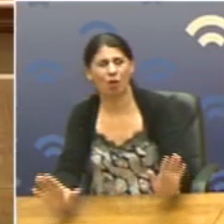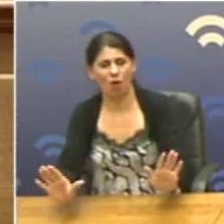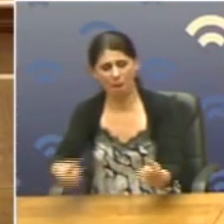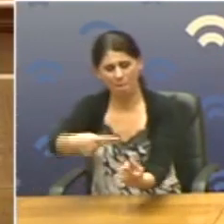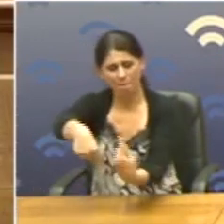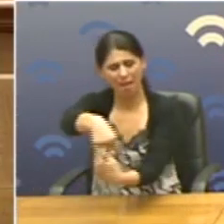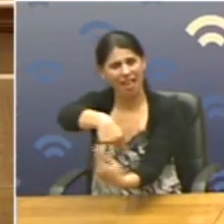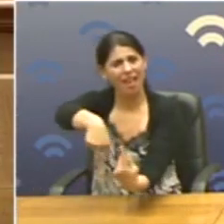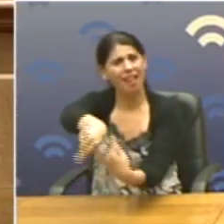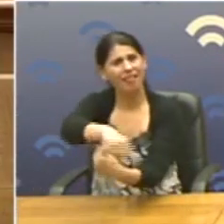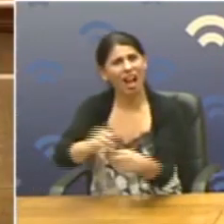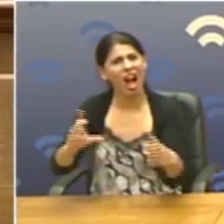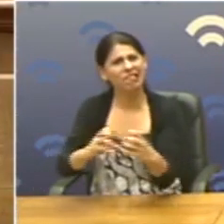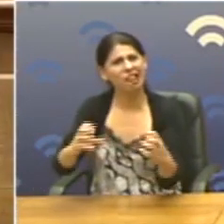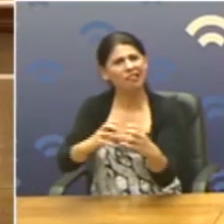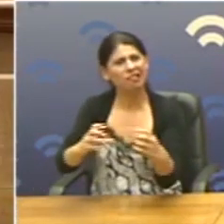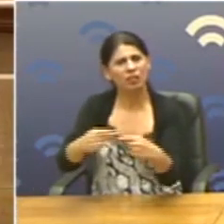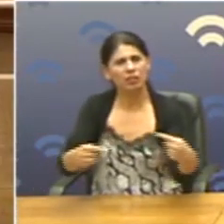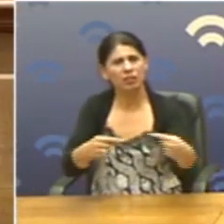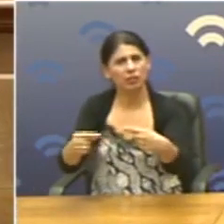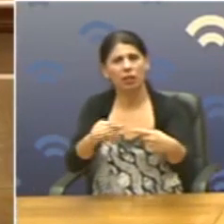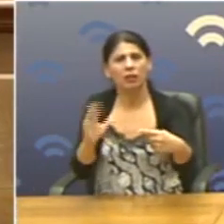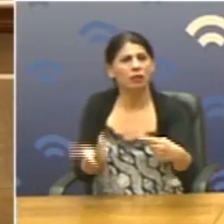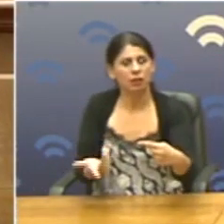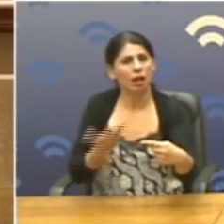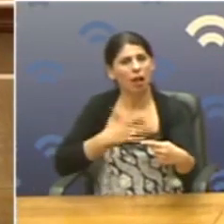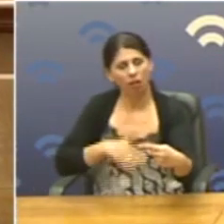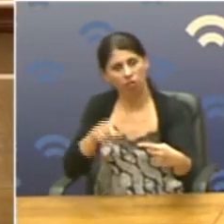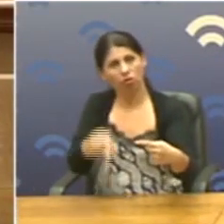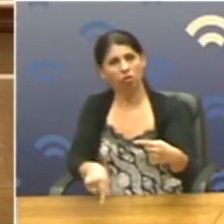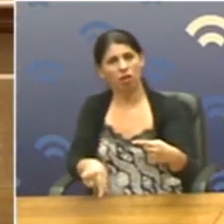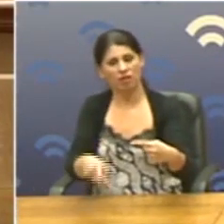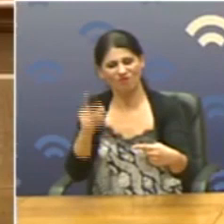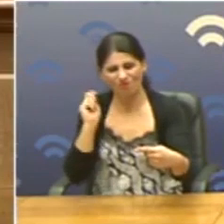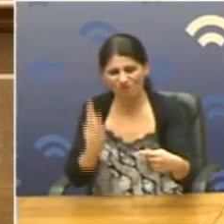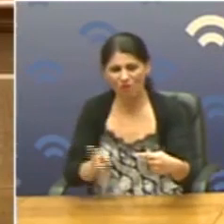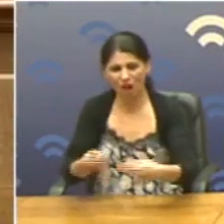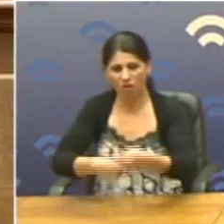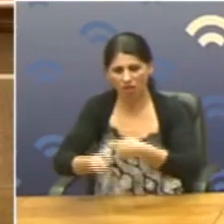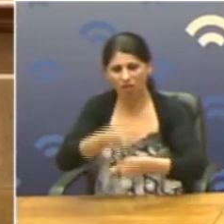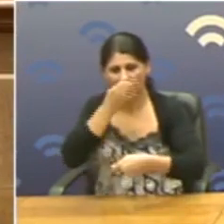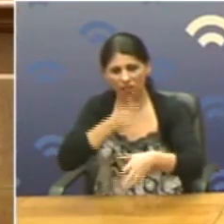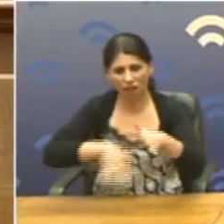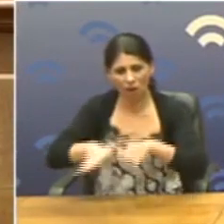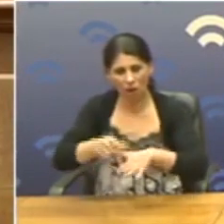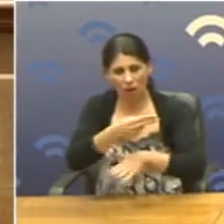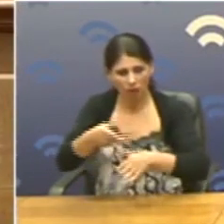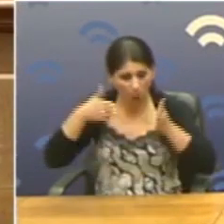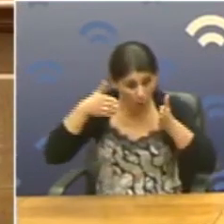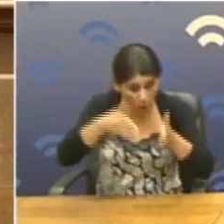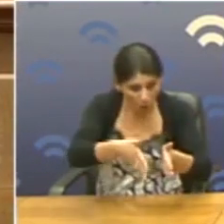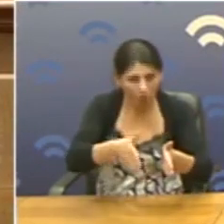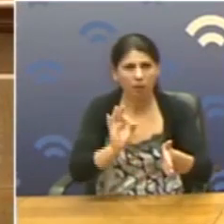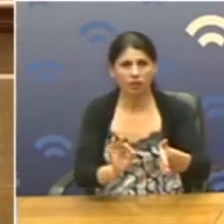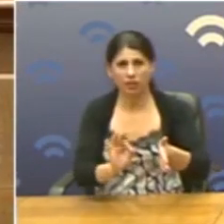σας αντιπαράθεση να πηγαίνει σε διάφορα ζητήματα κακοδιαχείρισης, διαφθοράς, τα οποία βεβαίως δεν